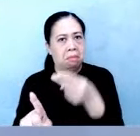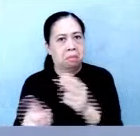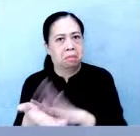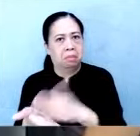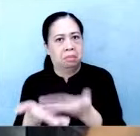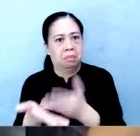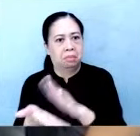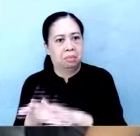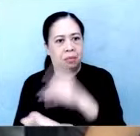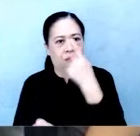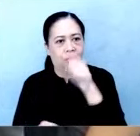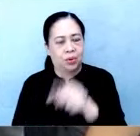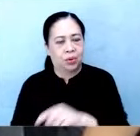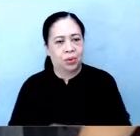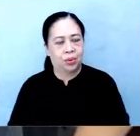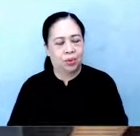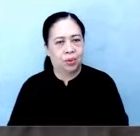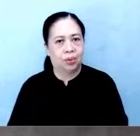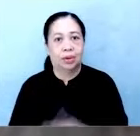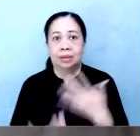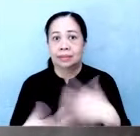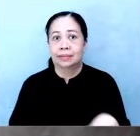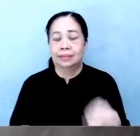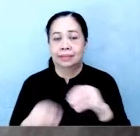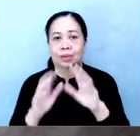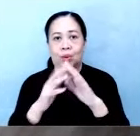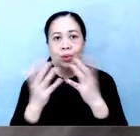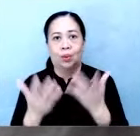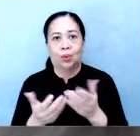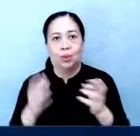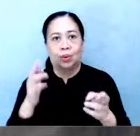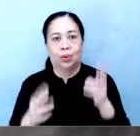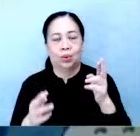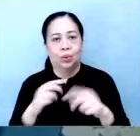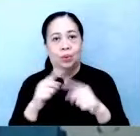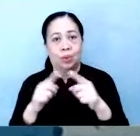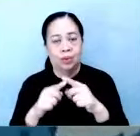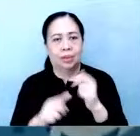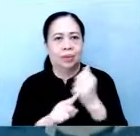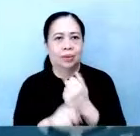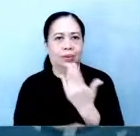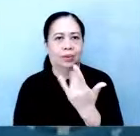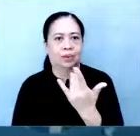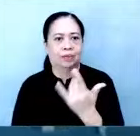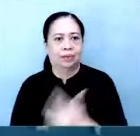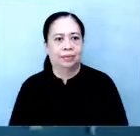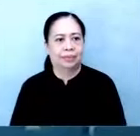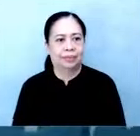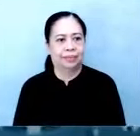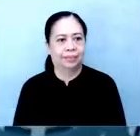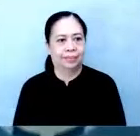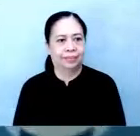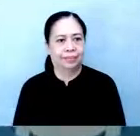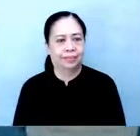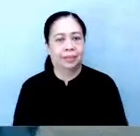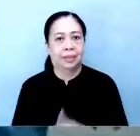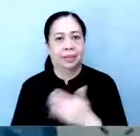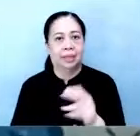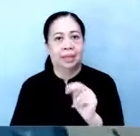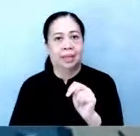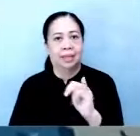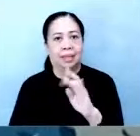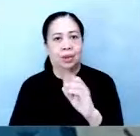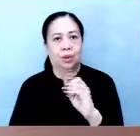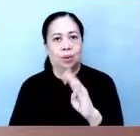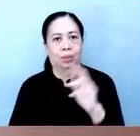iyo. Magtatapos ang World Robot Conference sa August 25. Sa Nairobi, Kenya naman, imbes